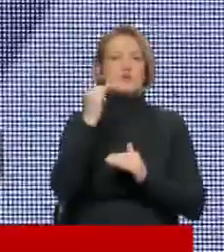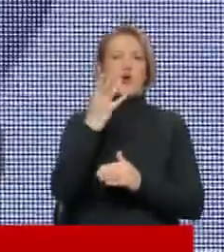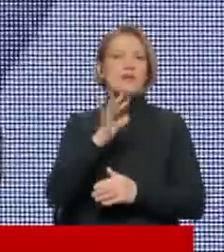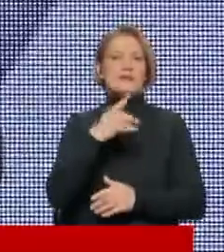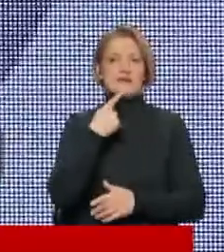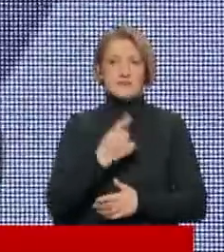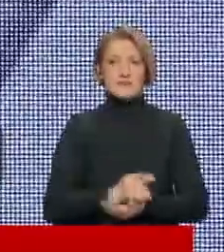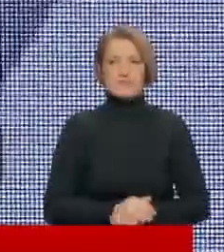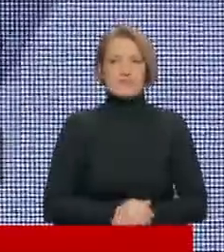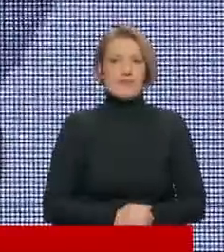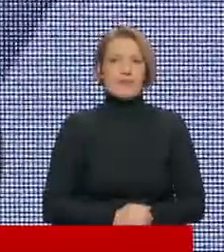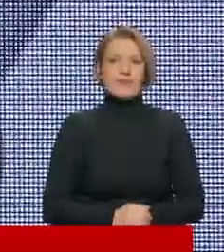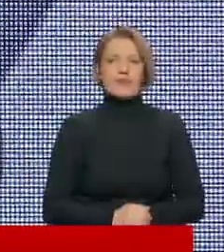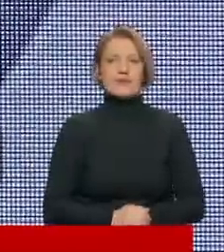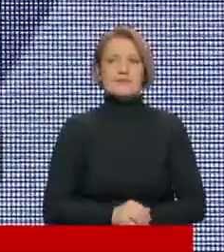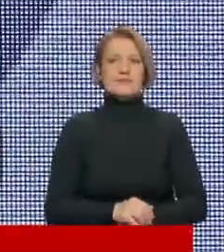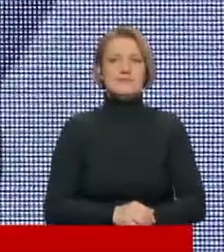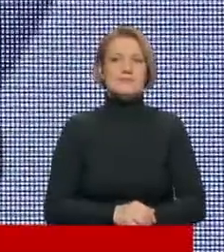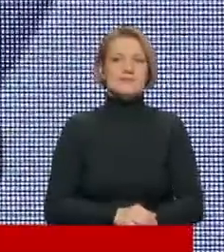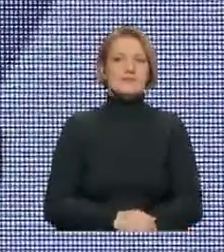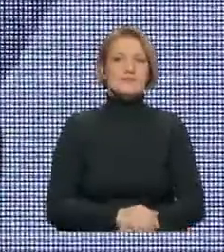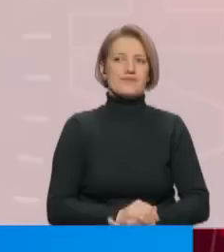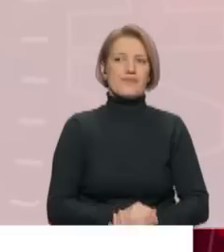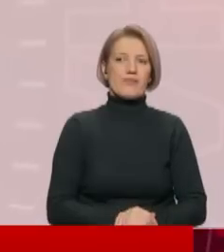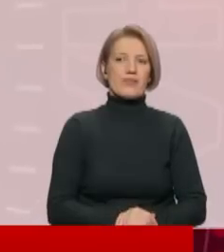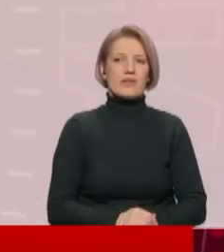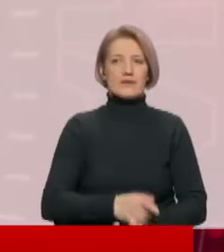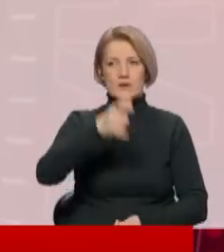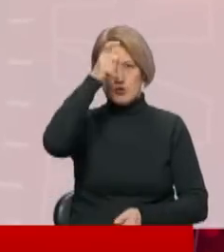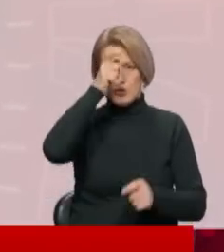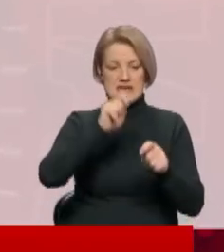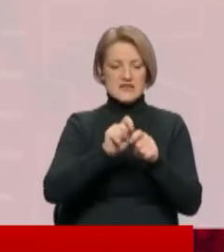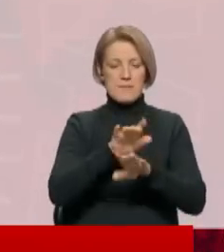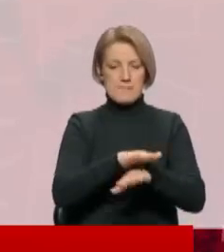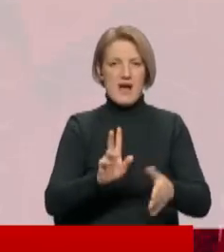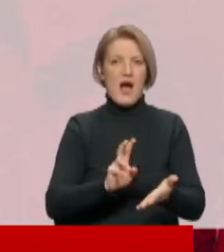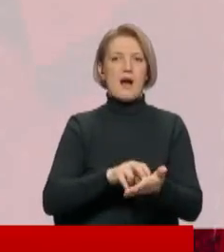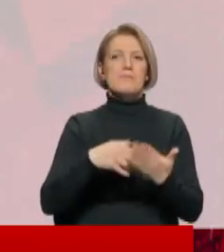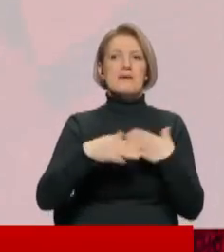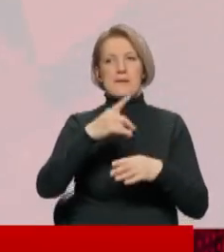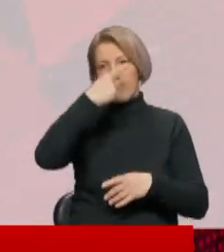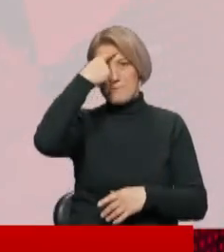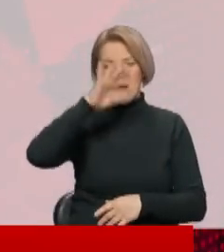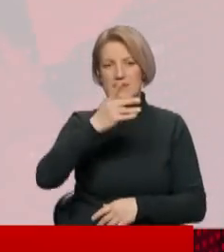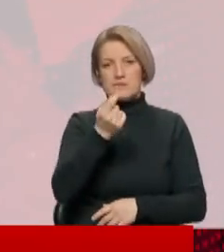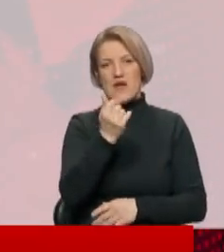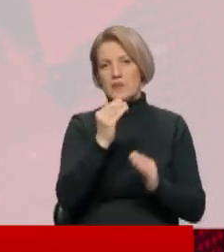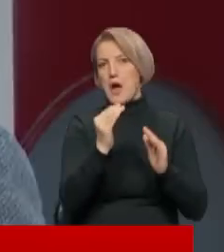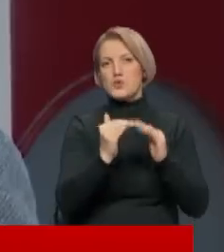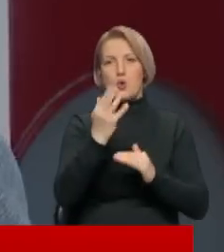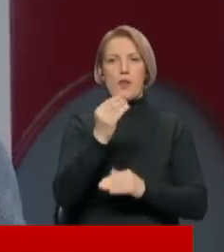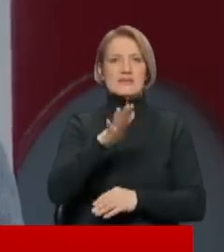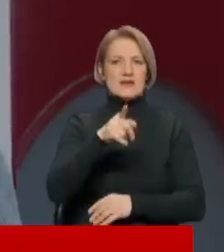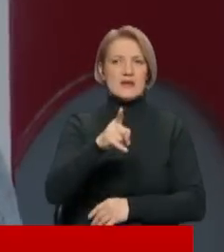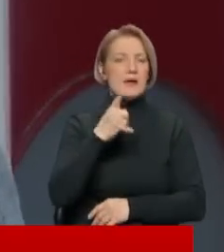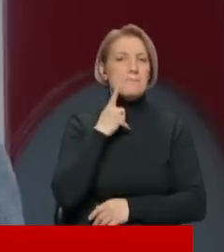çekti O rakam bizim ismimizi silme Turkish masadan kalkmasaydı rakam Belki de daha yüksek olabilirdi